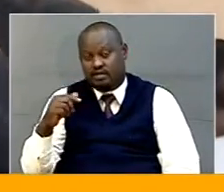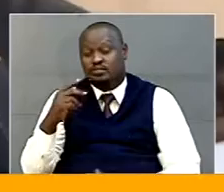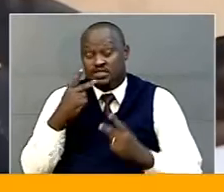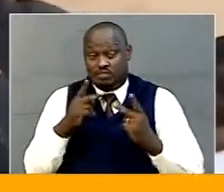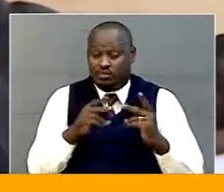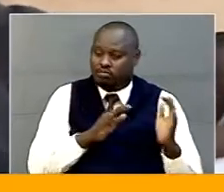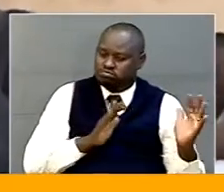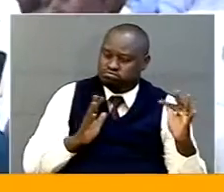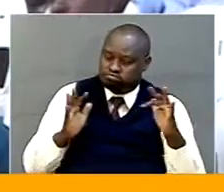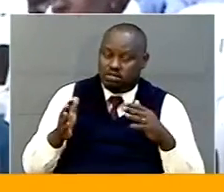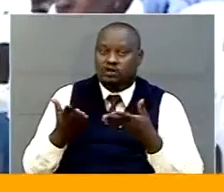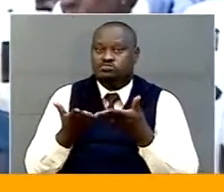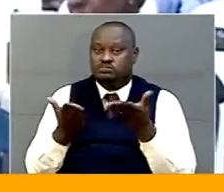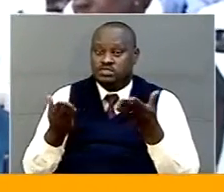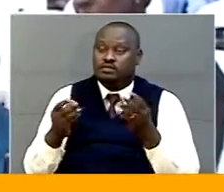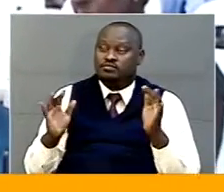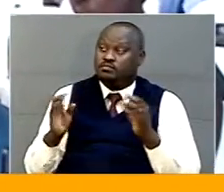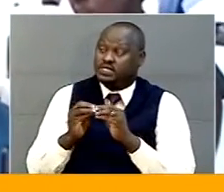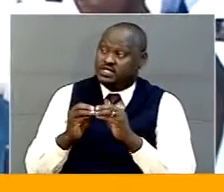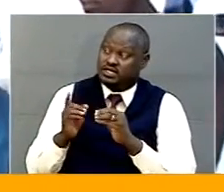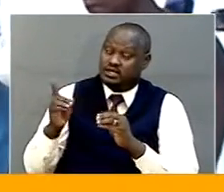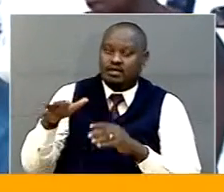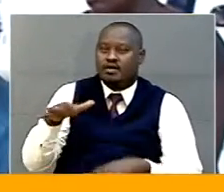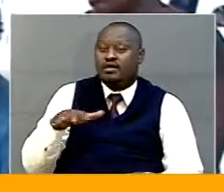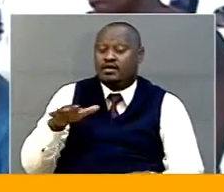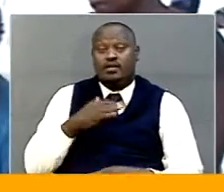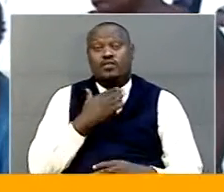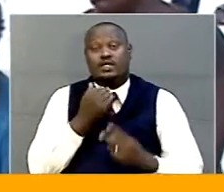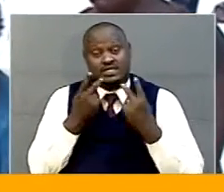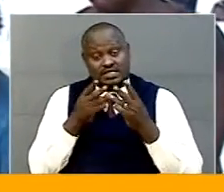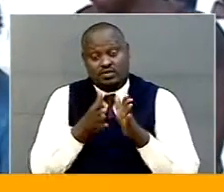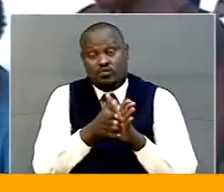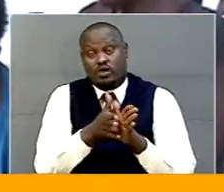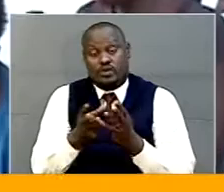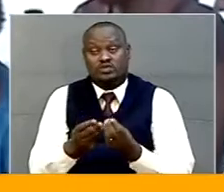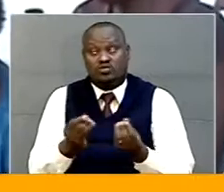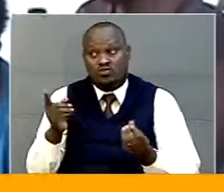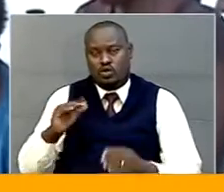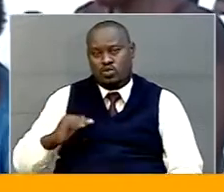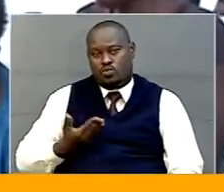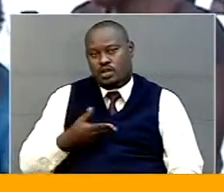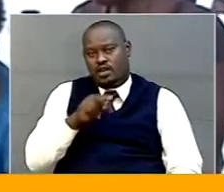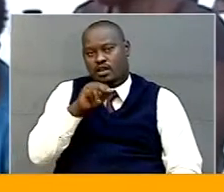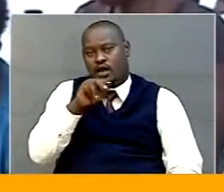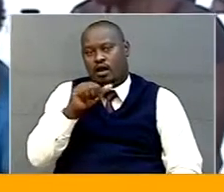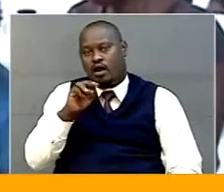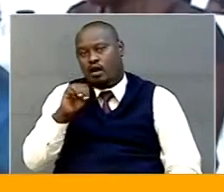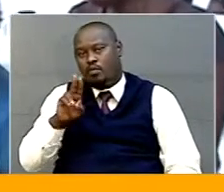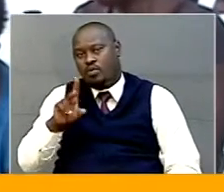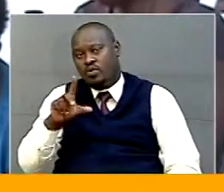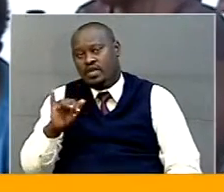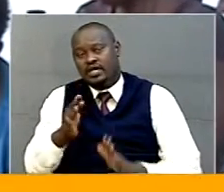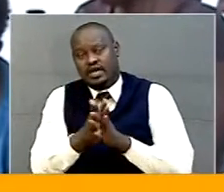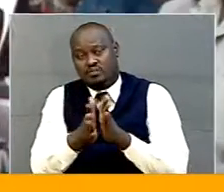basitukidde mu yategwo gw'ekyayi ne bakuba olukiiko ku kyalo kino okugonjola ebizibu ebiri ku ttaka lino era mukyala Namuli yagenze mu maaso n'atottola akakiiko